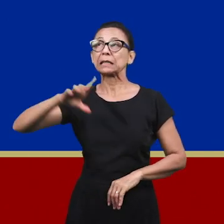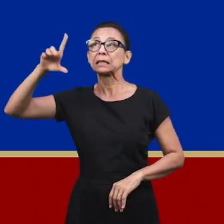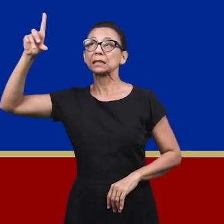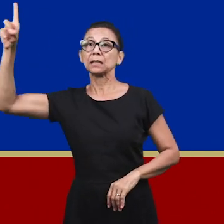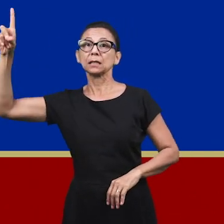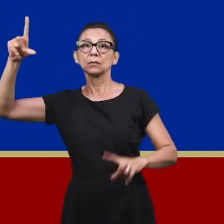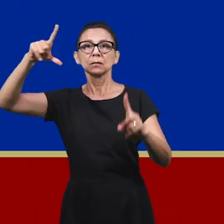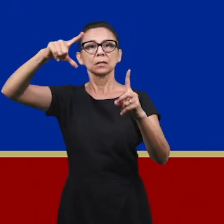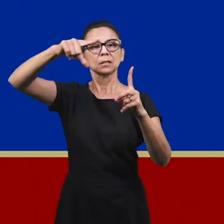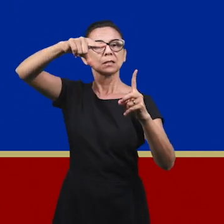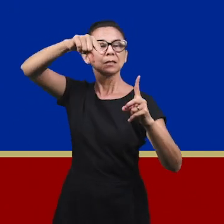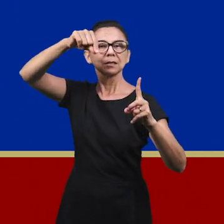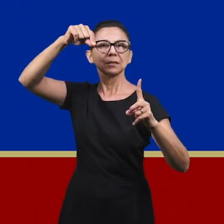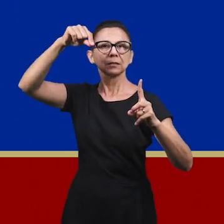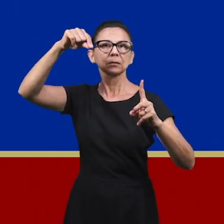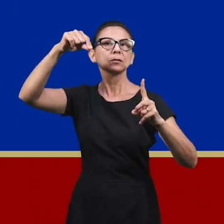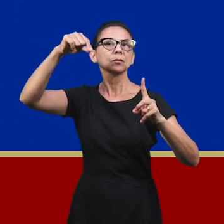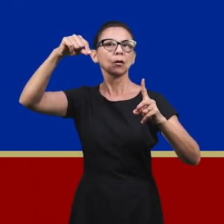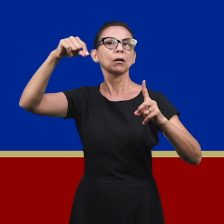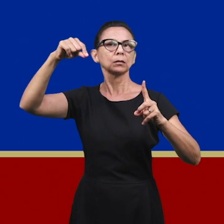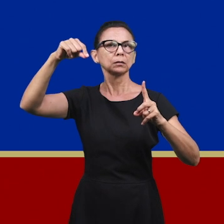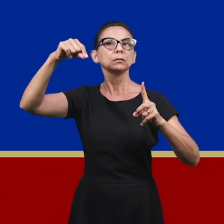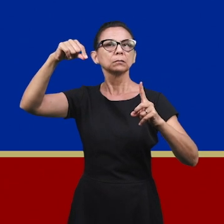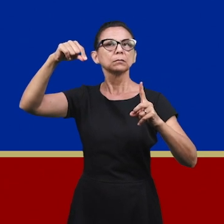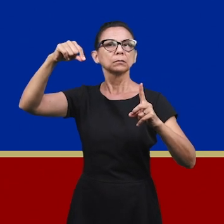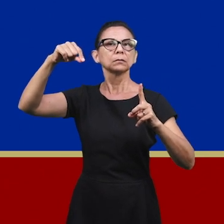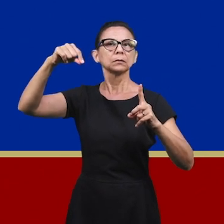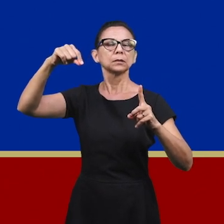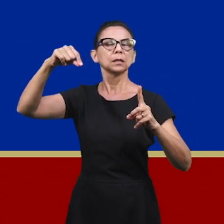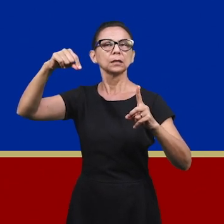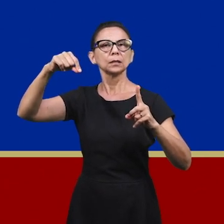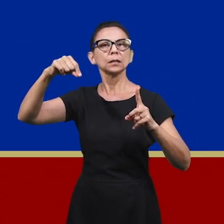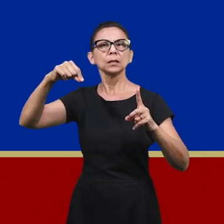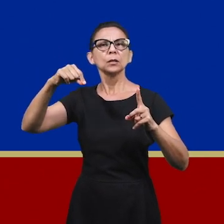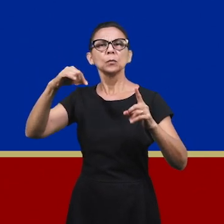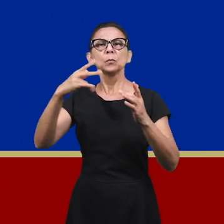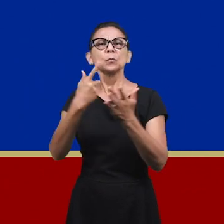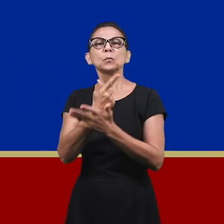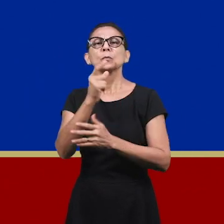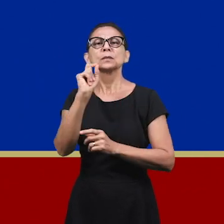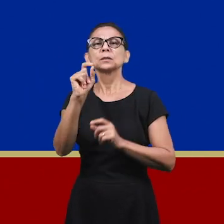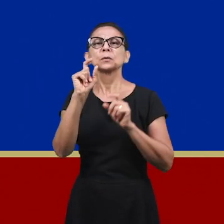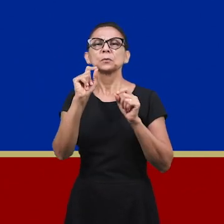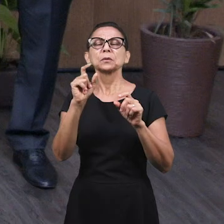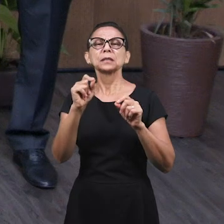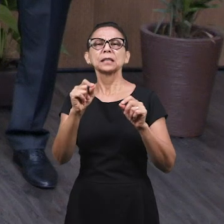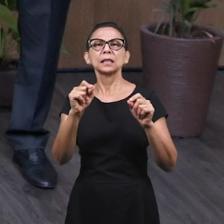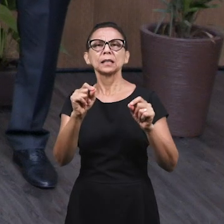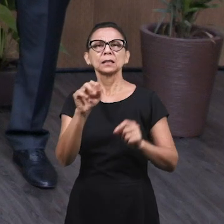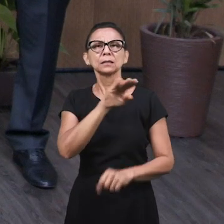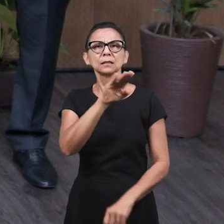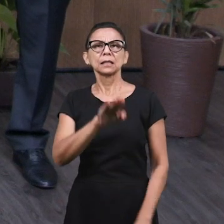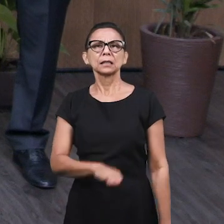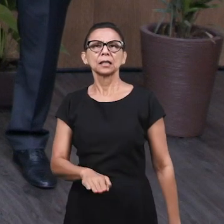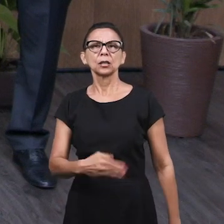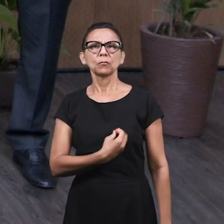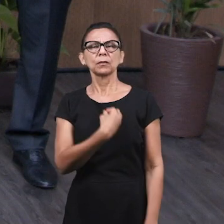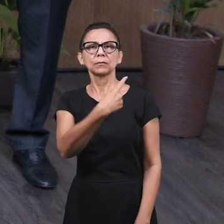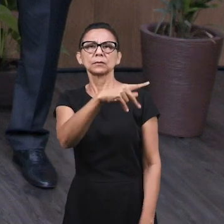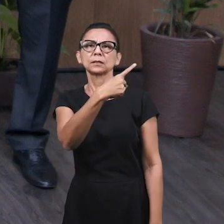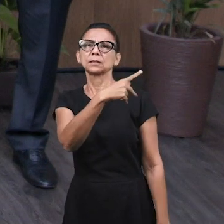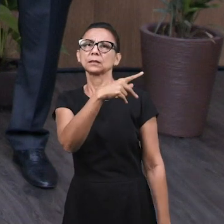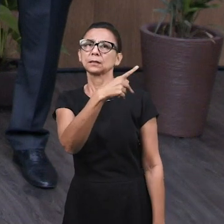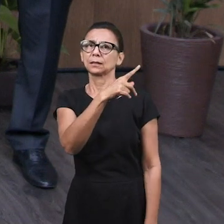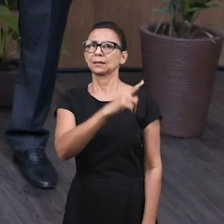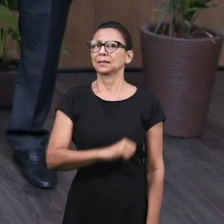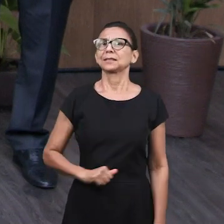Ce qui a été manifesté dans la vie de Zachée, estado quand Jésus a montré, quando Jesus mostrou il